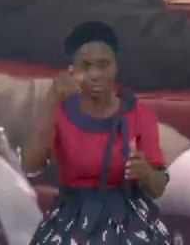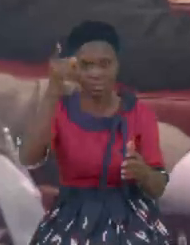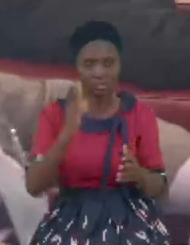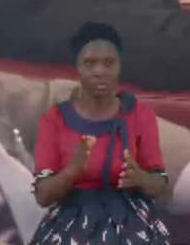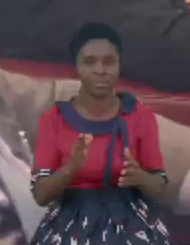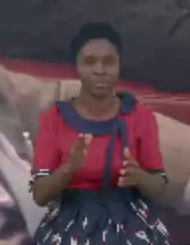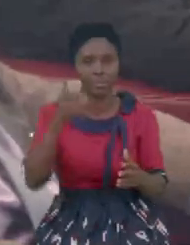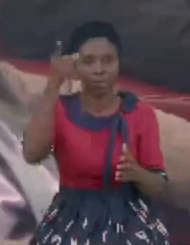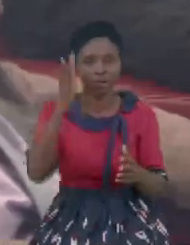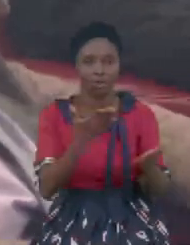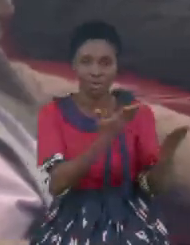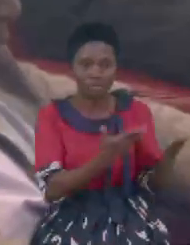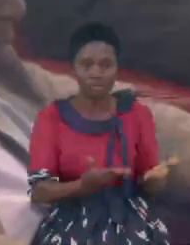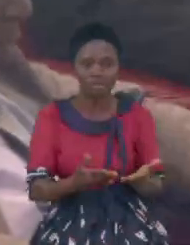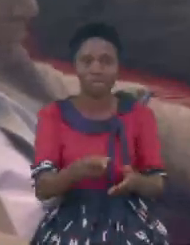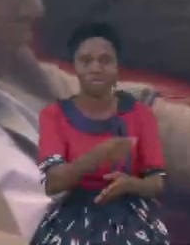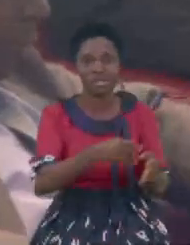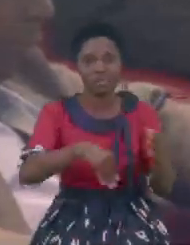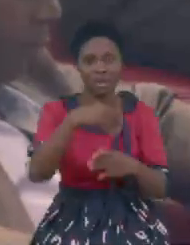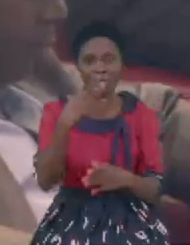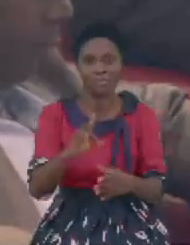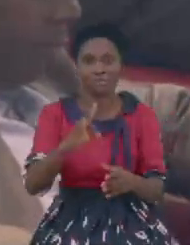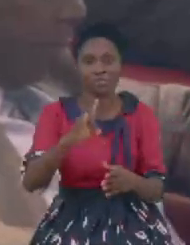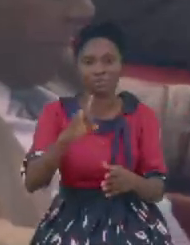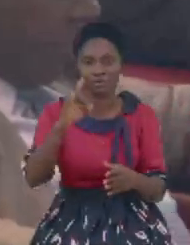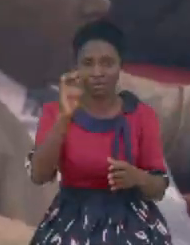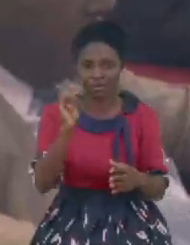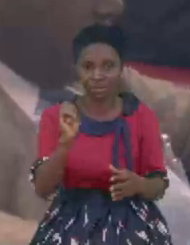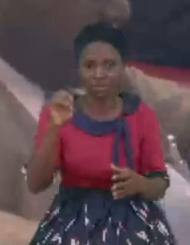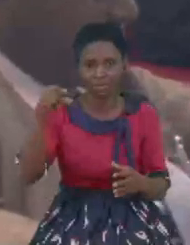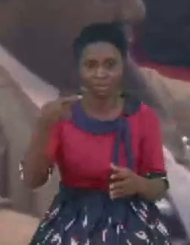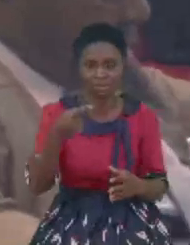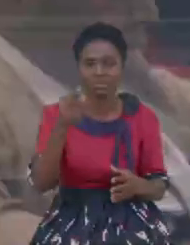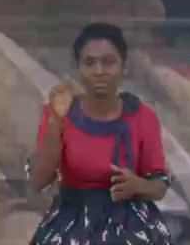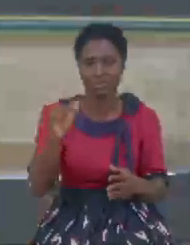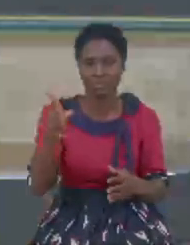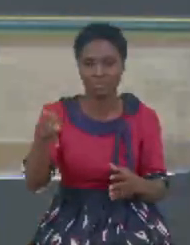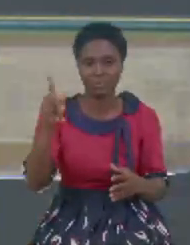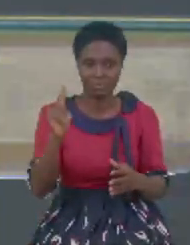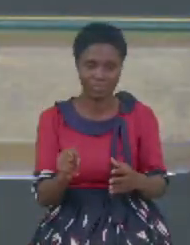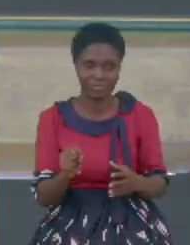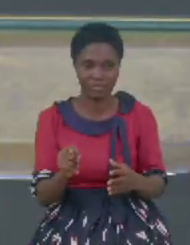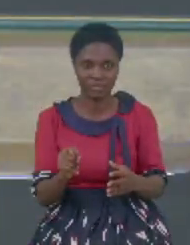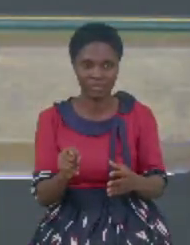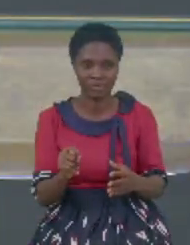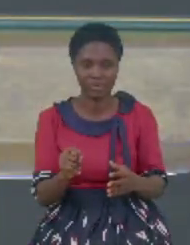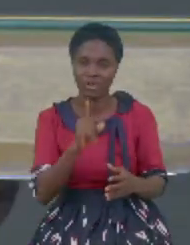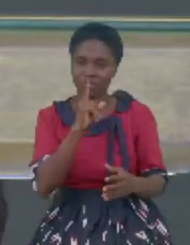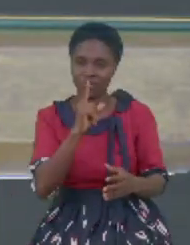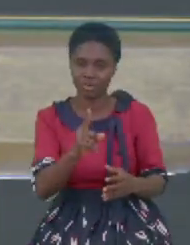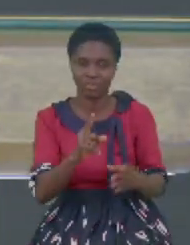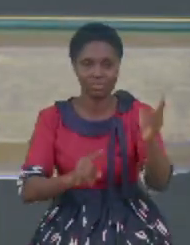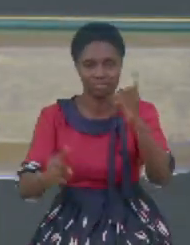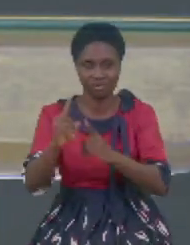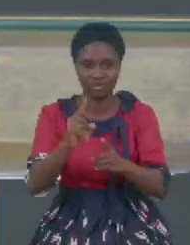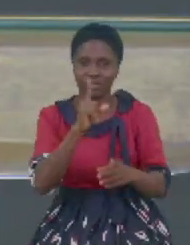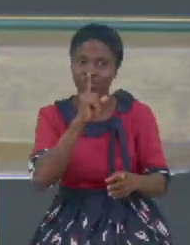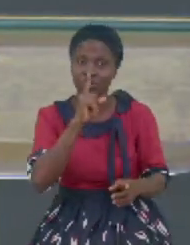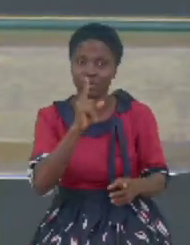Dieu les a fait sortir d'Égypte. Il est pour eux comme la vigueur du buffle. L'enchantement, que quelqu'un crie